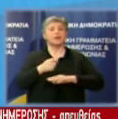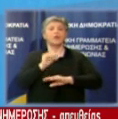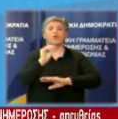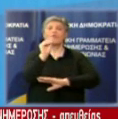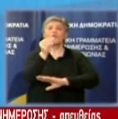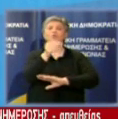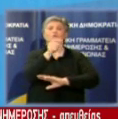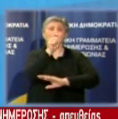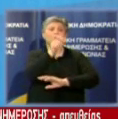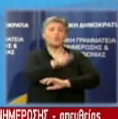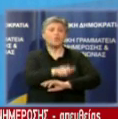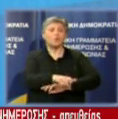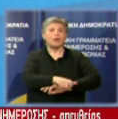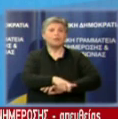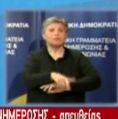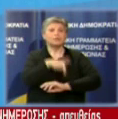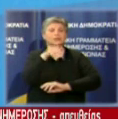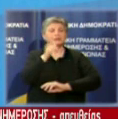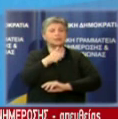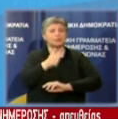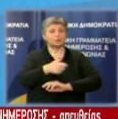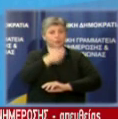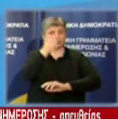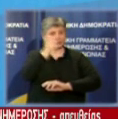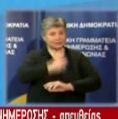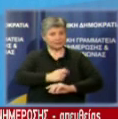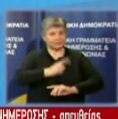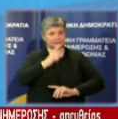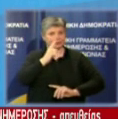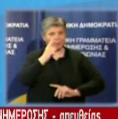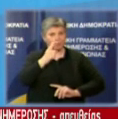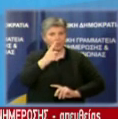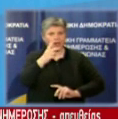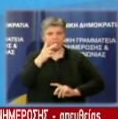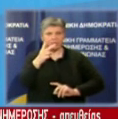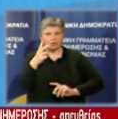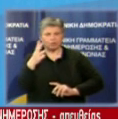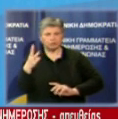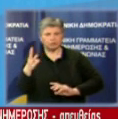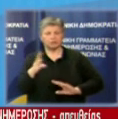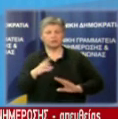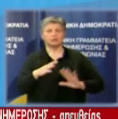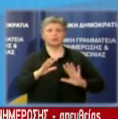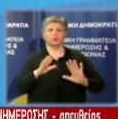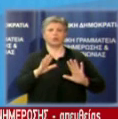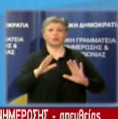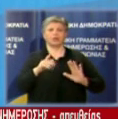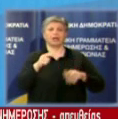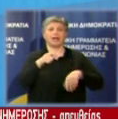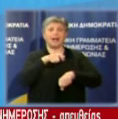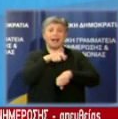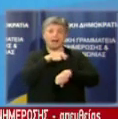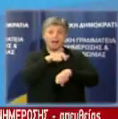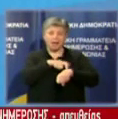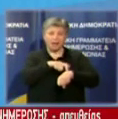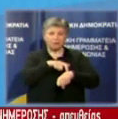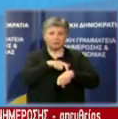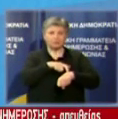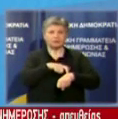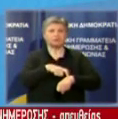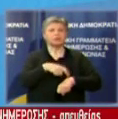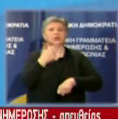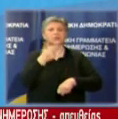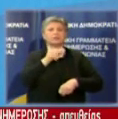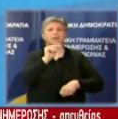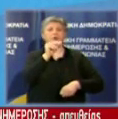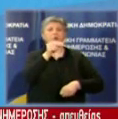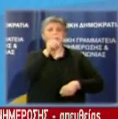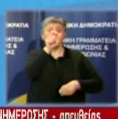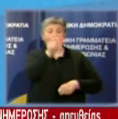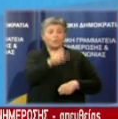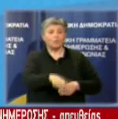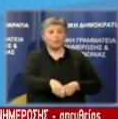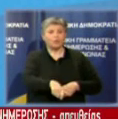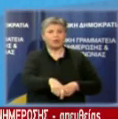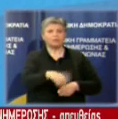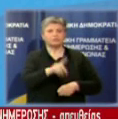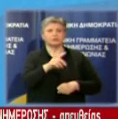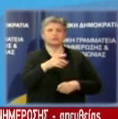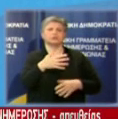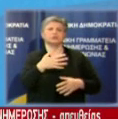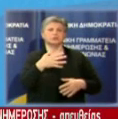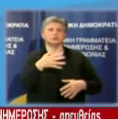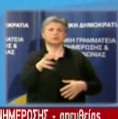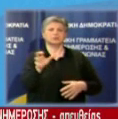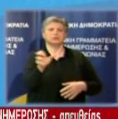πολλαπλές συντάξεις, επαναλαμβάνουμε ότι ήδη αυτό έχει συμβεί. Δεν υπάρχουν πολλαπλές συντάξεις για τους βουλευτές και ο κάθε βουλευτής